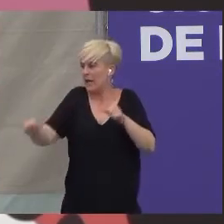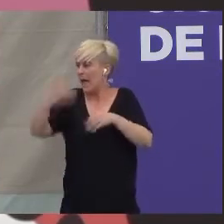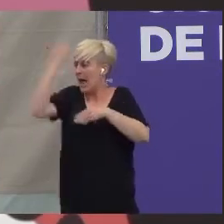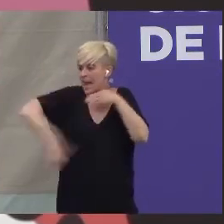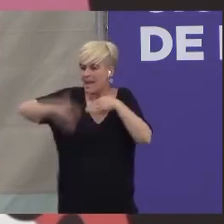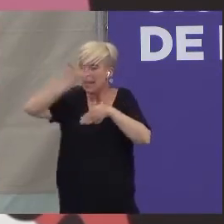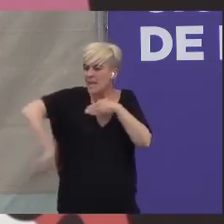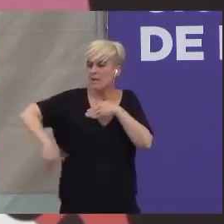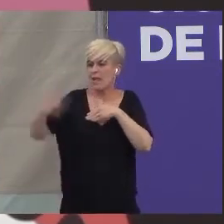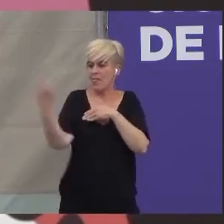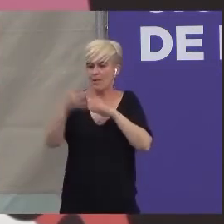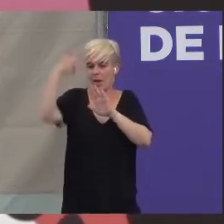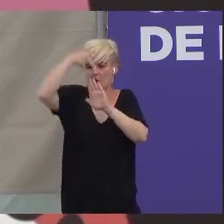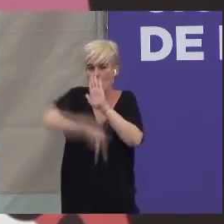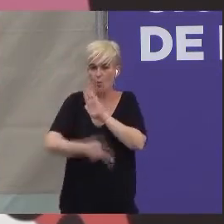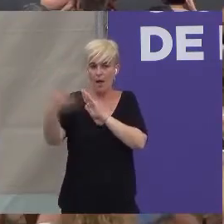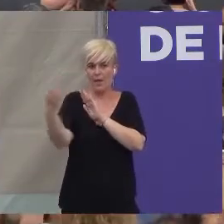posar-nos normes.